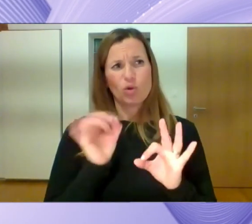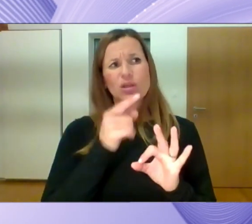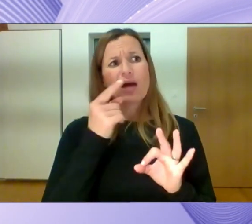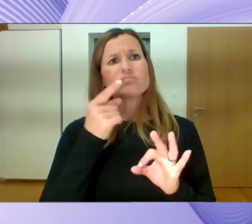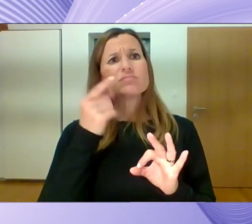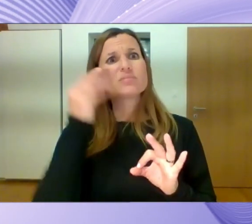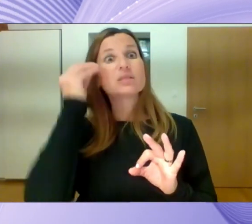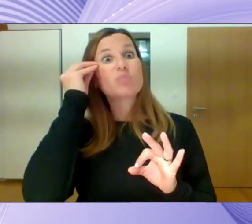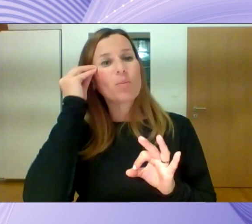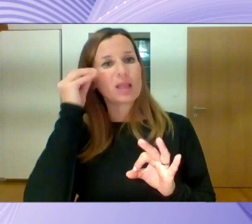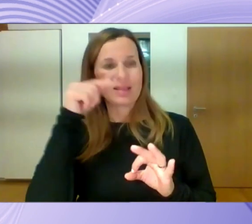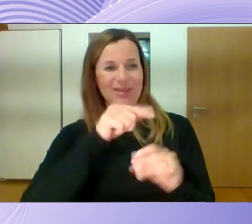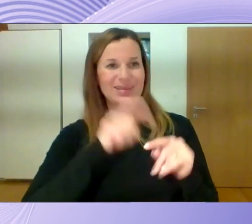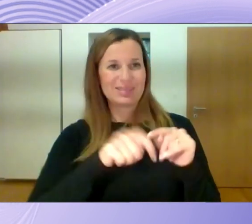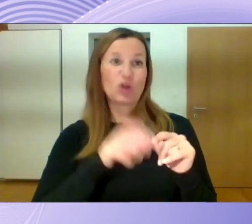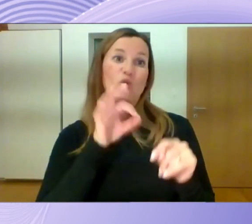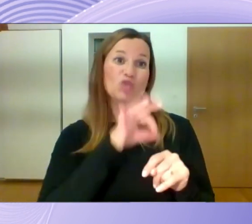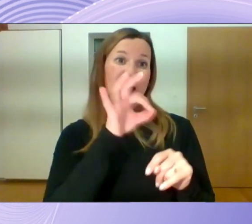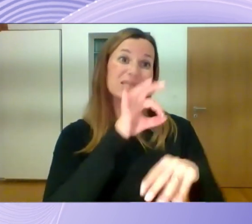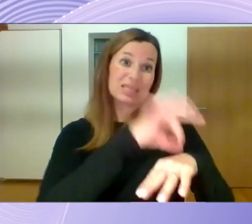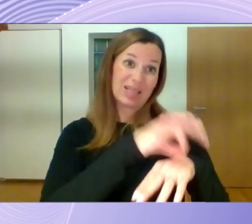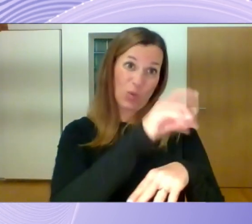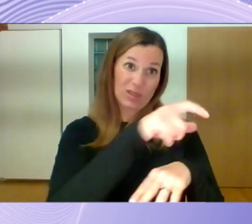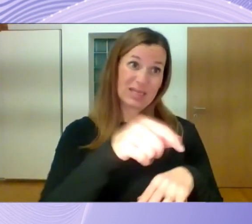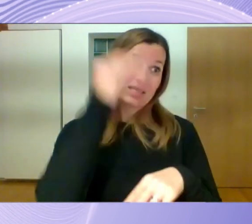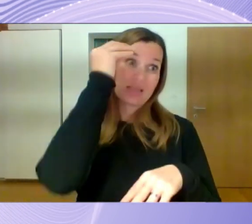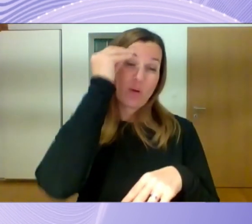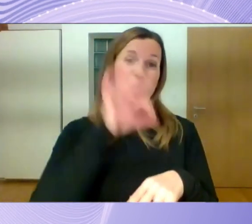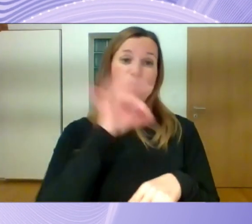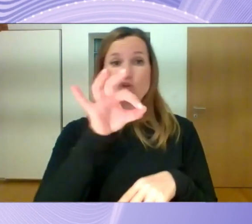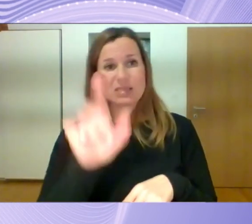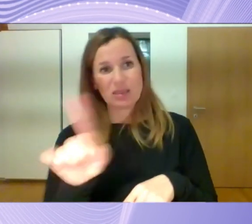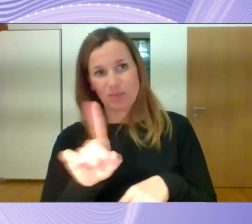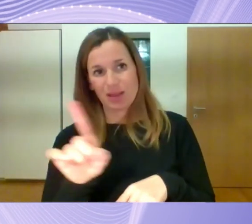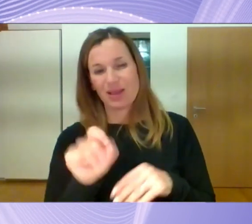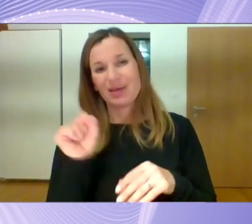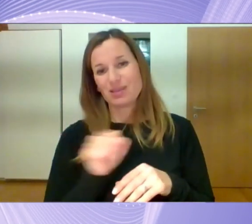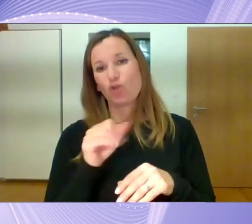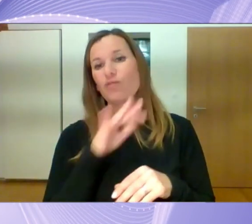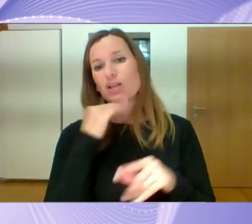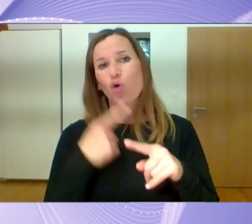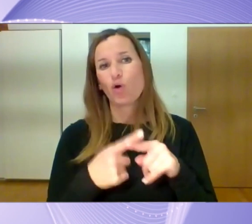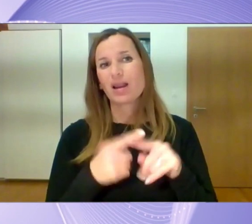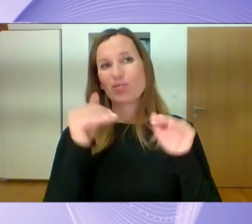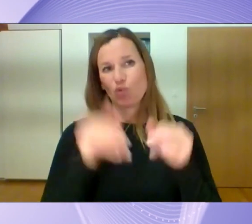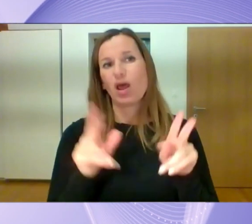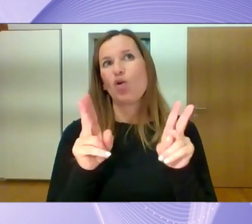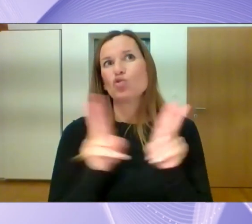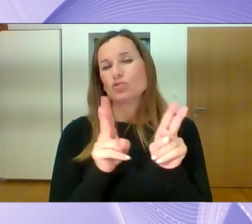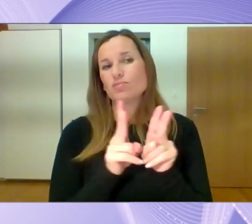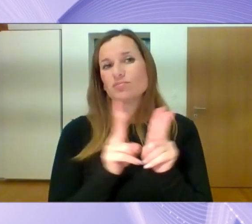spomnejo, včasih ne. Tako da v bistvu velikokrat na svojcih, da za te stvari malo prosijo, rečejo,